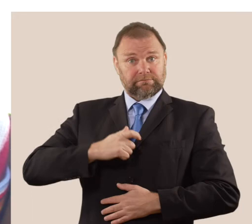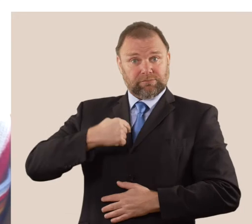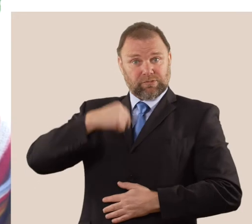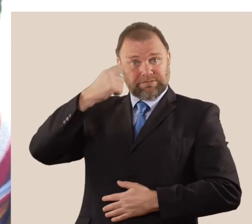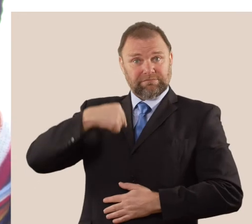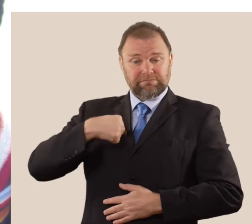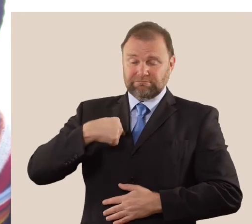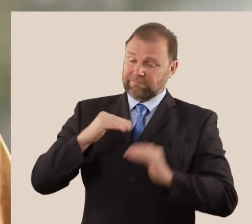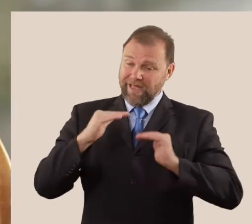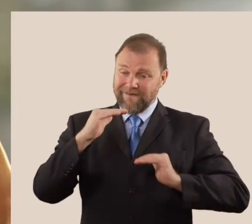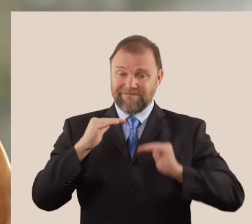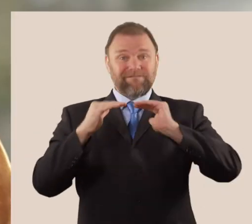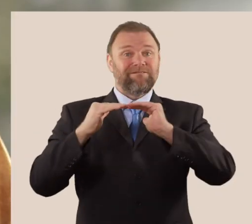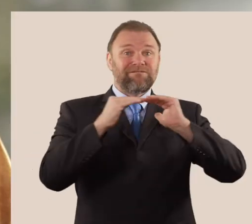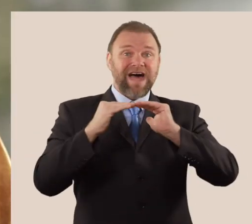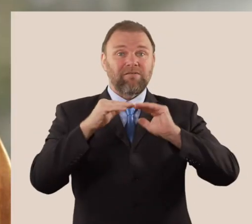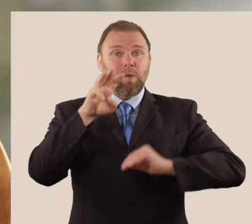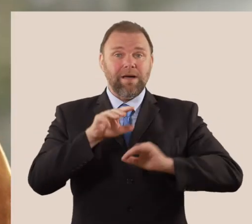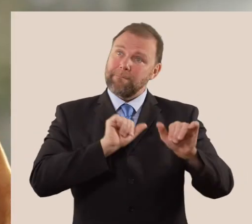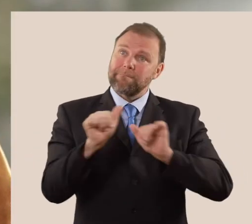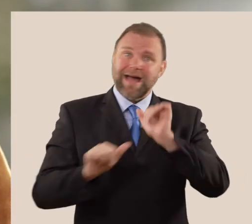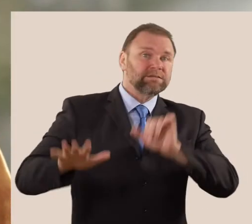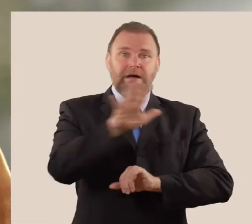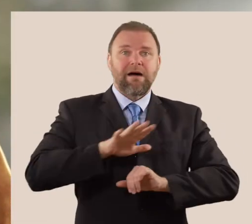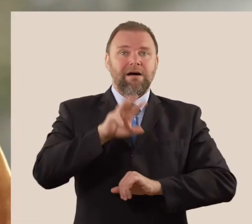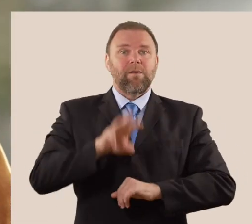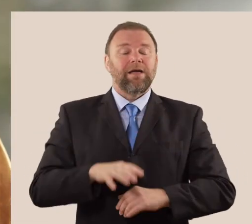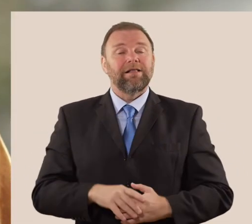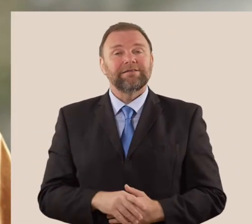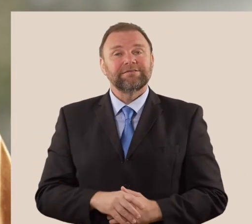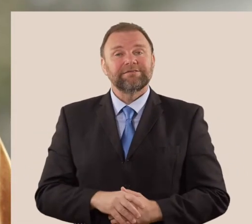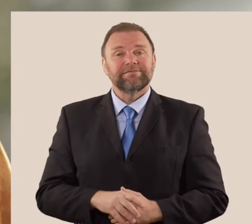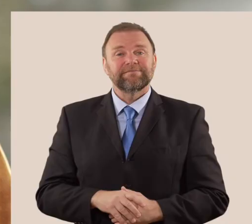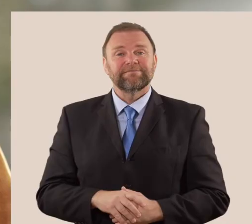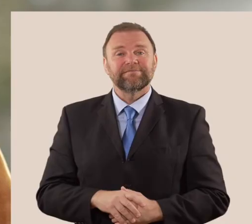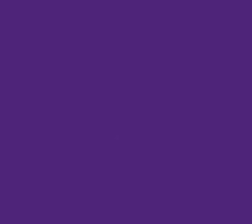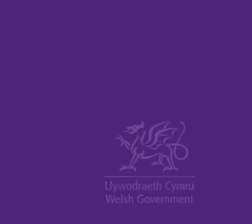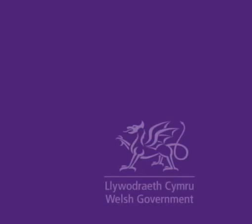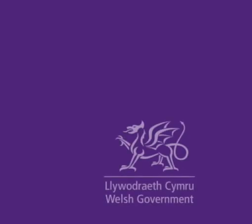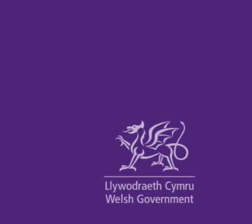Yn personol, dwi'n meddwl na fydd Cymru deg yn well i pawb yng Nghymru.